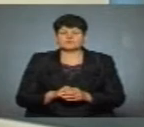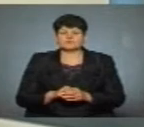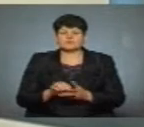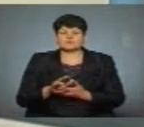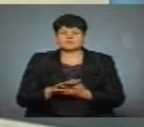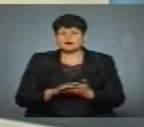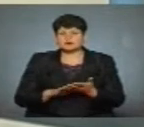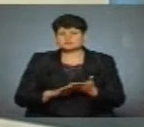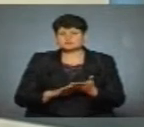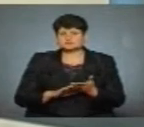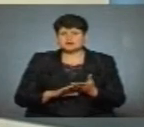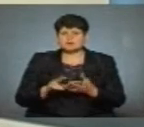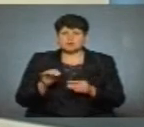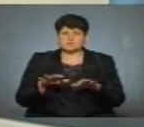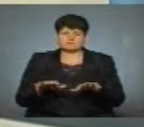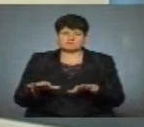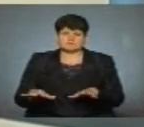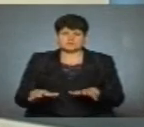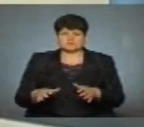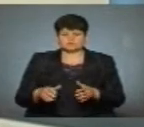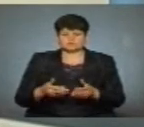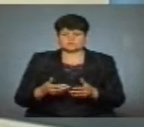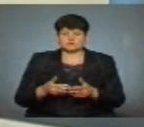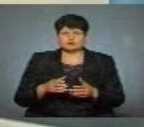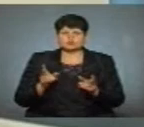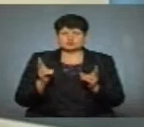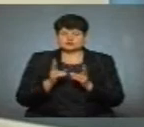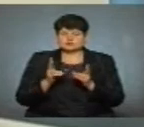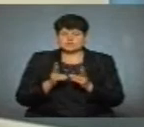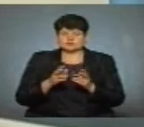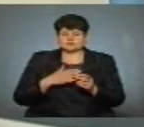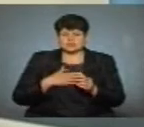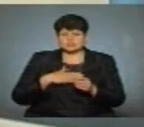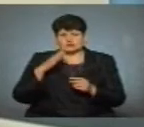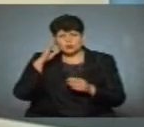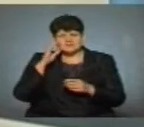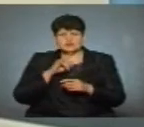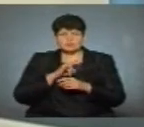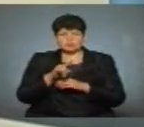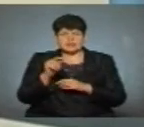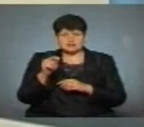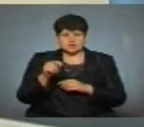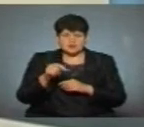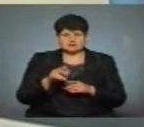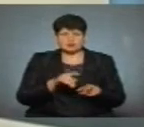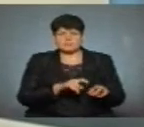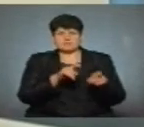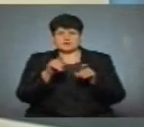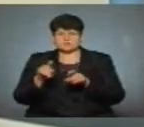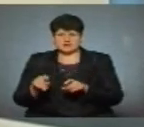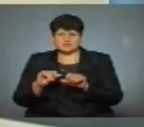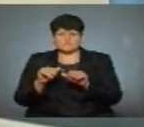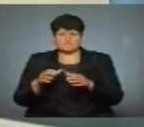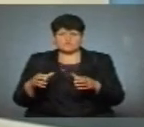Далі ми вже по місці дислокації зустріли наших хлопців з аеропорту Луганського. Потім ми вже передислокувалися,